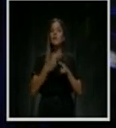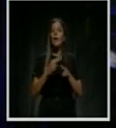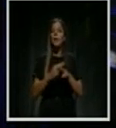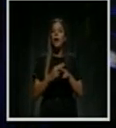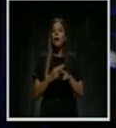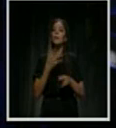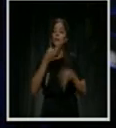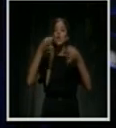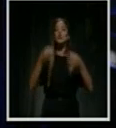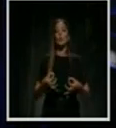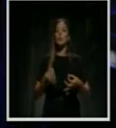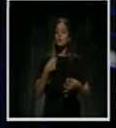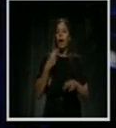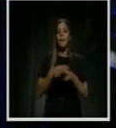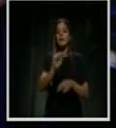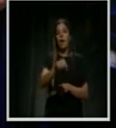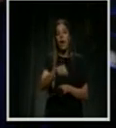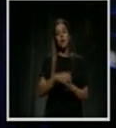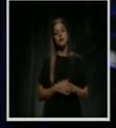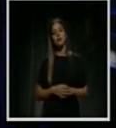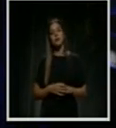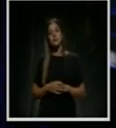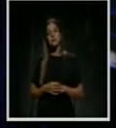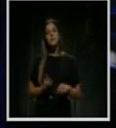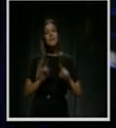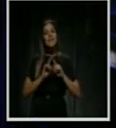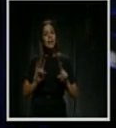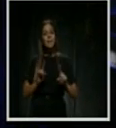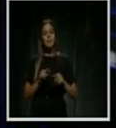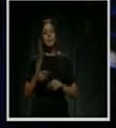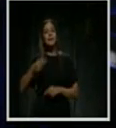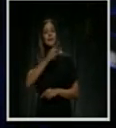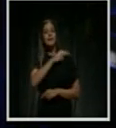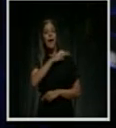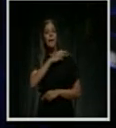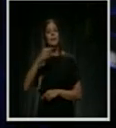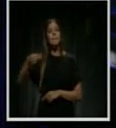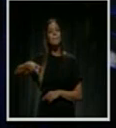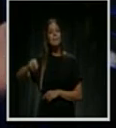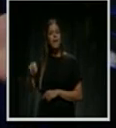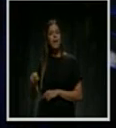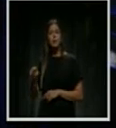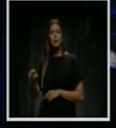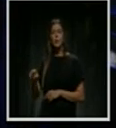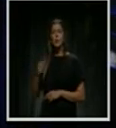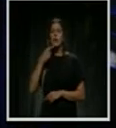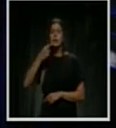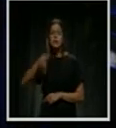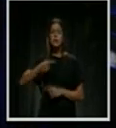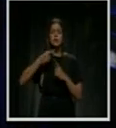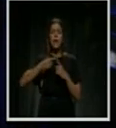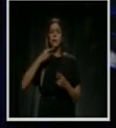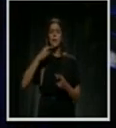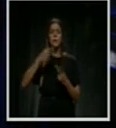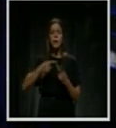fil-parametri ta' dak li huwa permissibbli. Però xi ħaġa oħra illi l-kap tal-Oppożizzjoni wisq donnu qed jinkel dwar għaliex semma l-darba darbtejn tliet